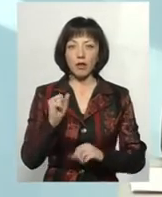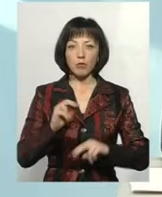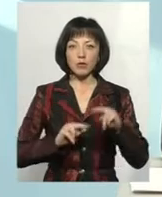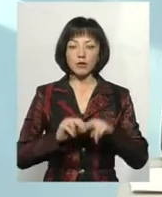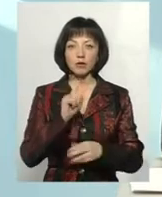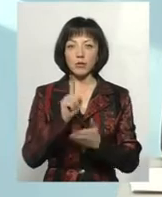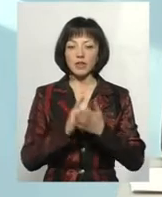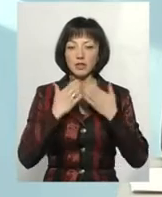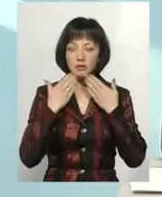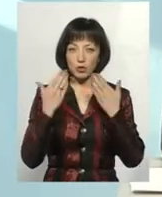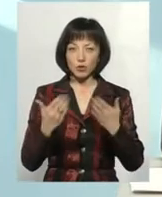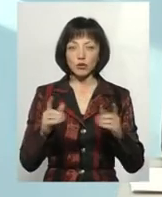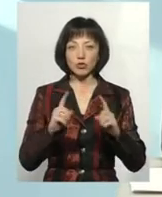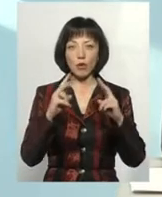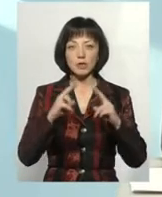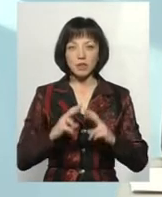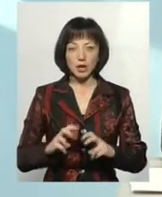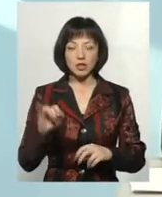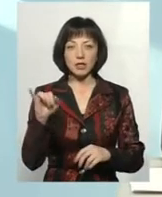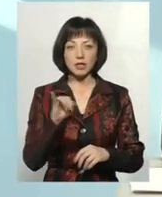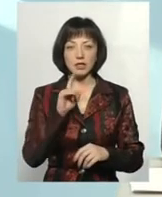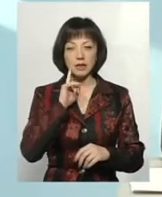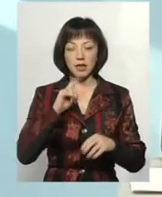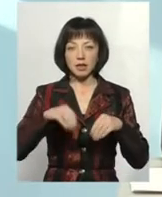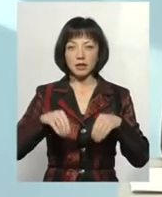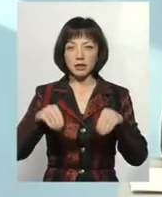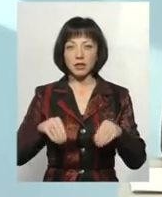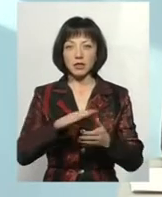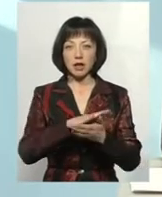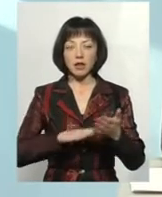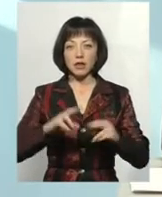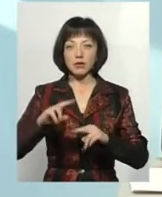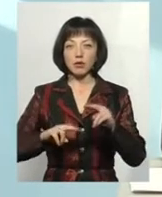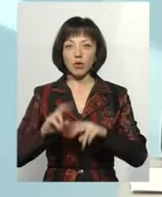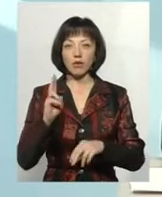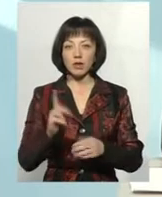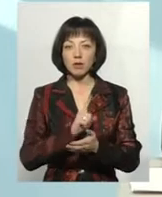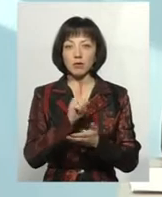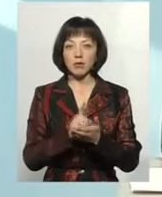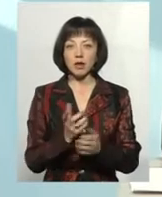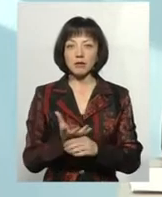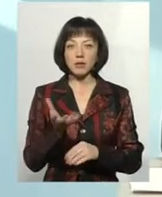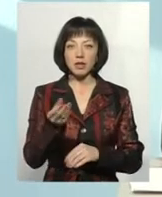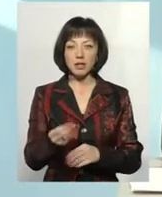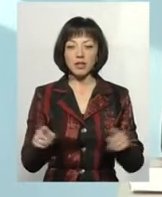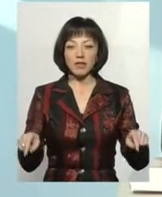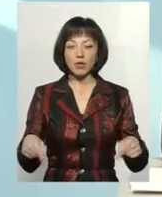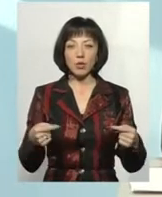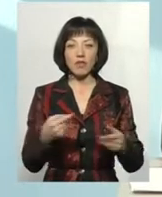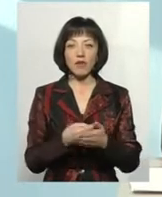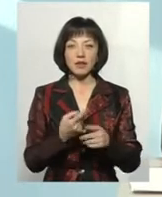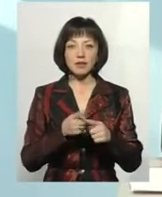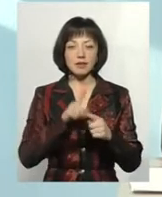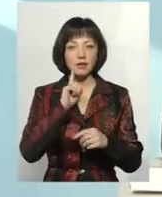повинні звернутися, щоб обстежити і зелені насадження. І надалі забудовник має сплатити відновлювальну вартість цих зелених